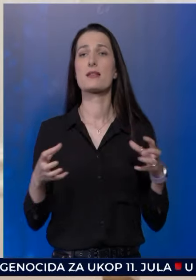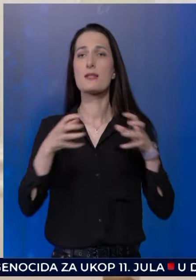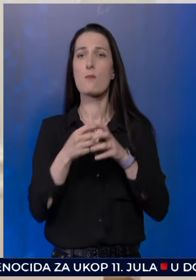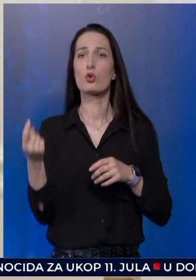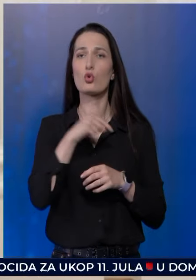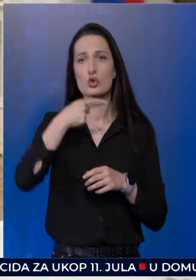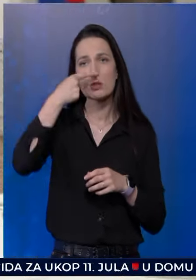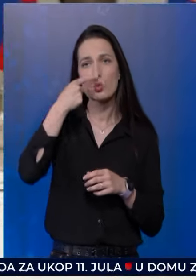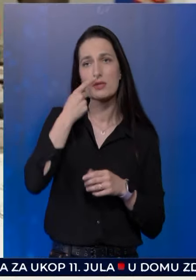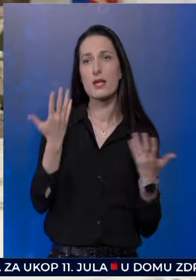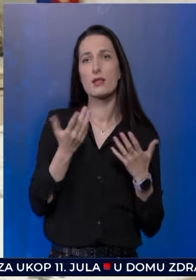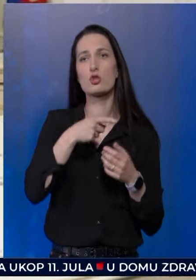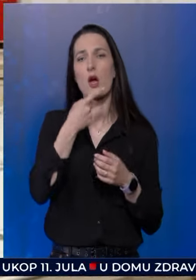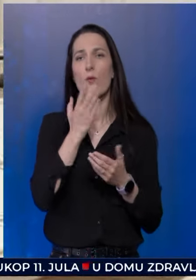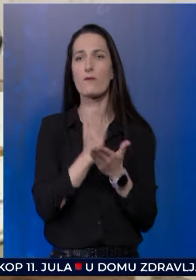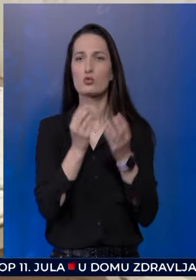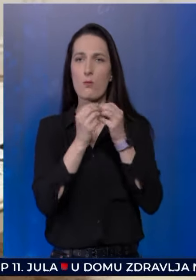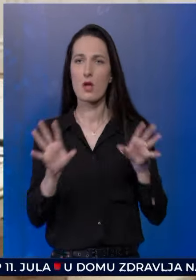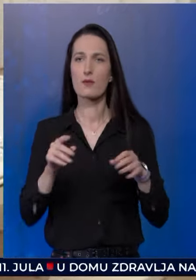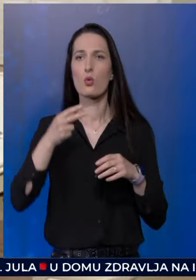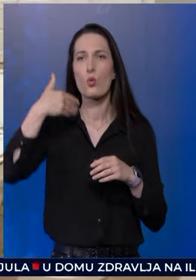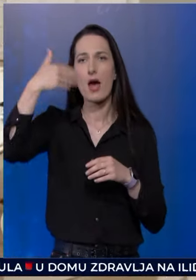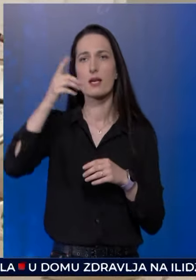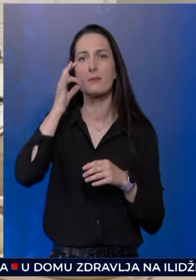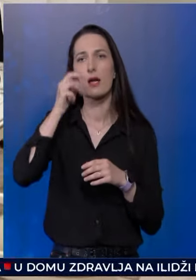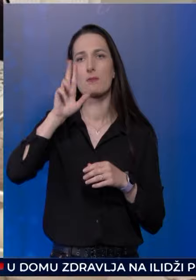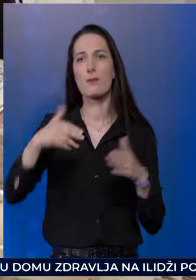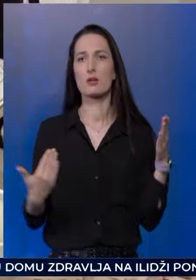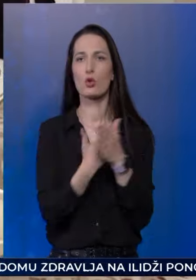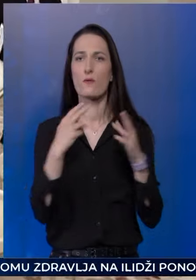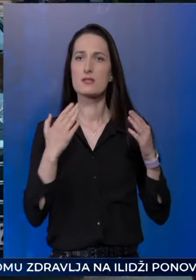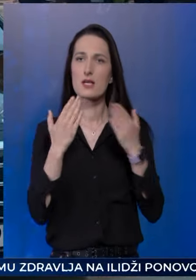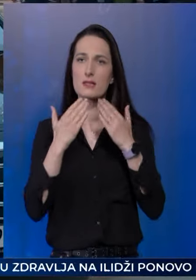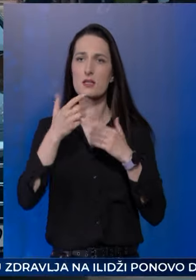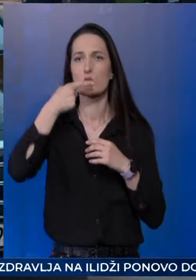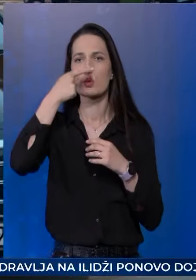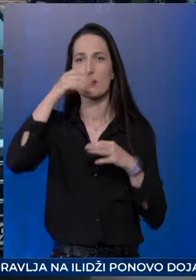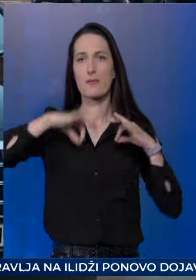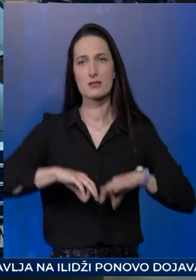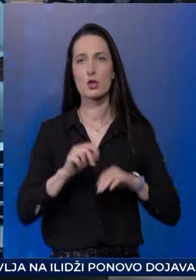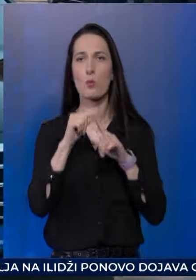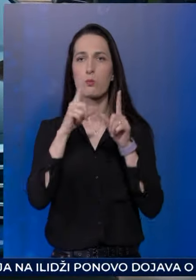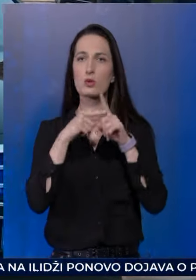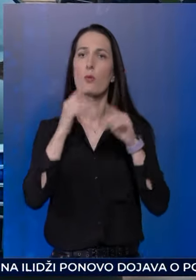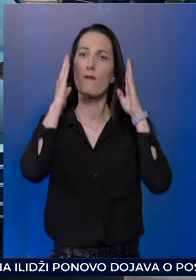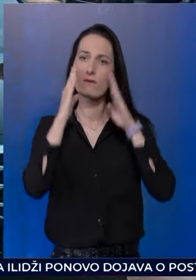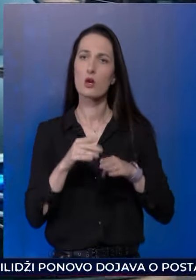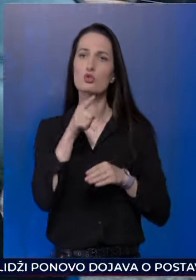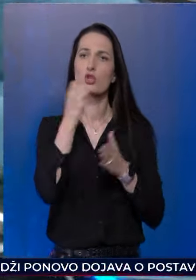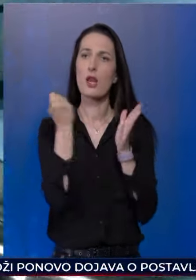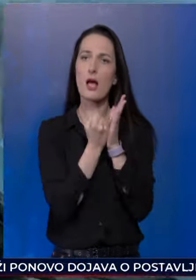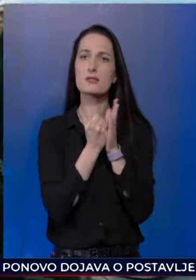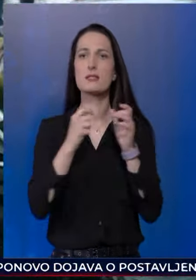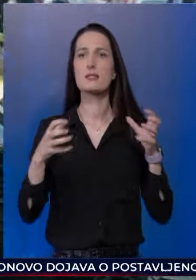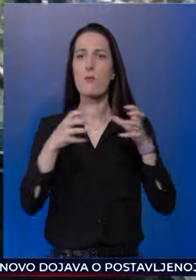kako je već objavljeno, u narednim danima imati novi sastanak sa ruskim predsjednikom Vladimirom Putinom. Vjeruje da će u deklaraciji sa sabora biti